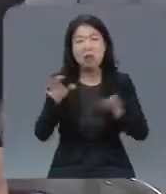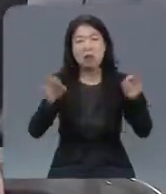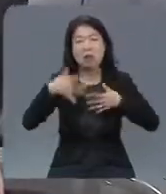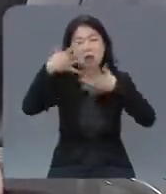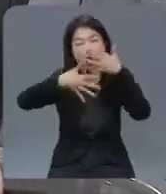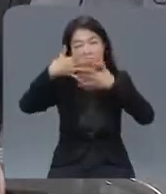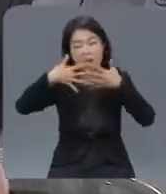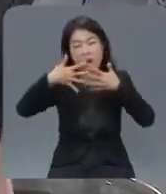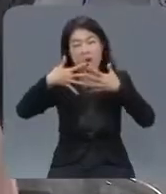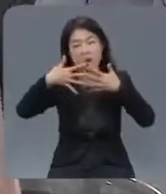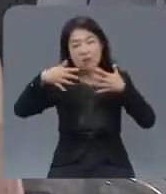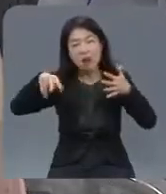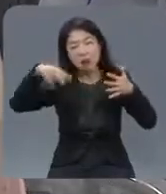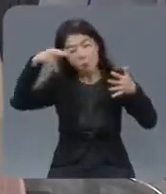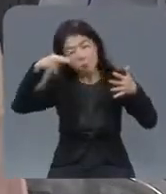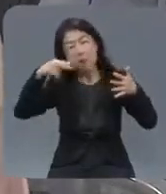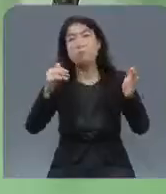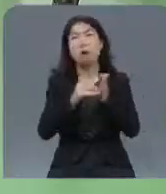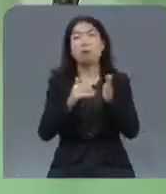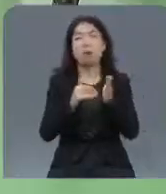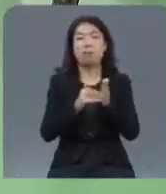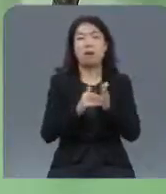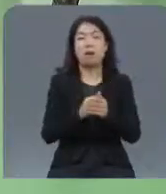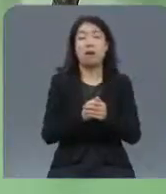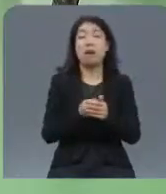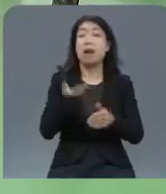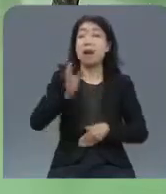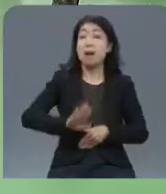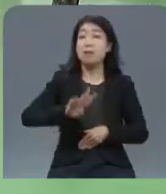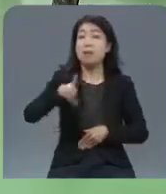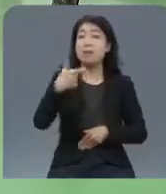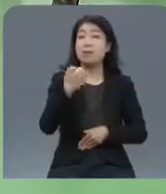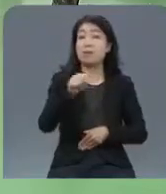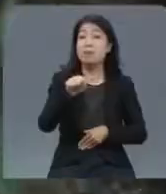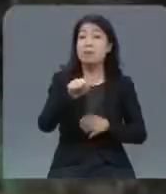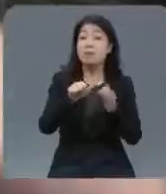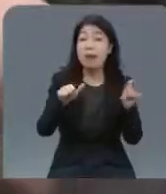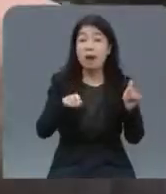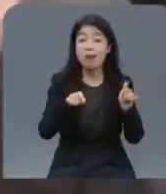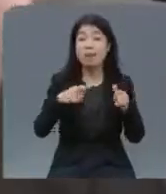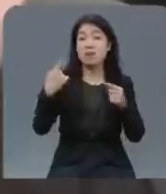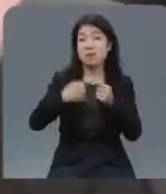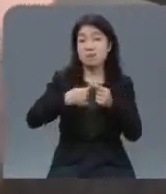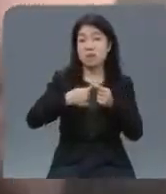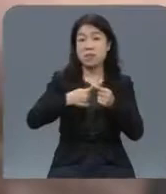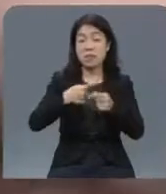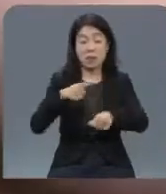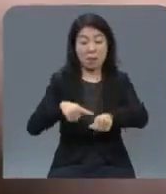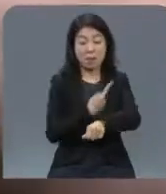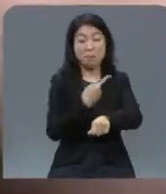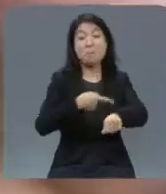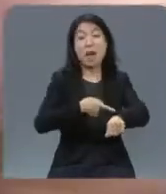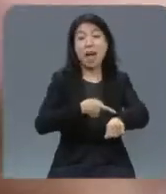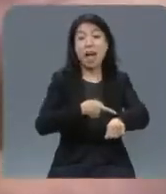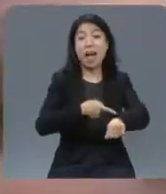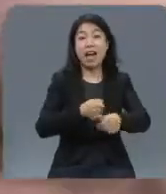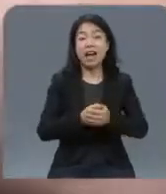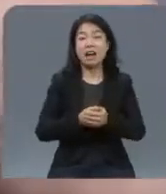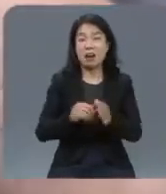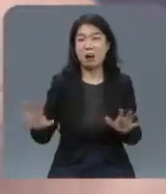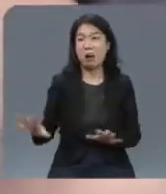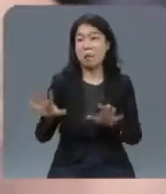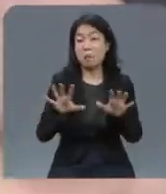훈련을 마친 아들을 만나야 했습니다 200 25명 훈련병이 첫 배급 짱을 가능할 한달음에 보여준